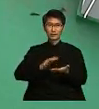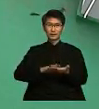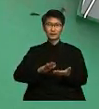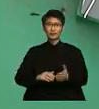입니다